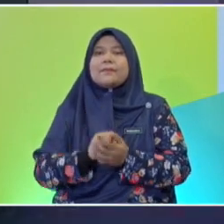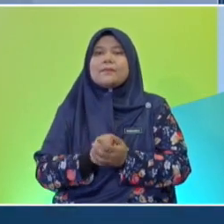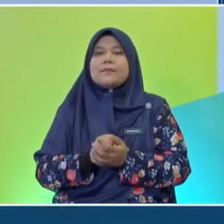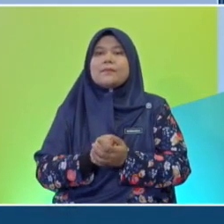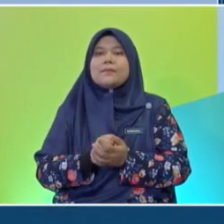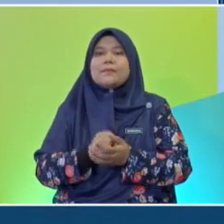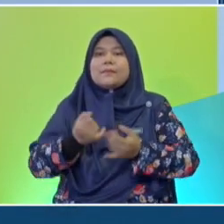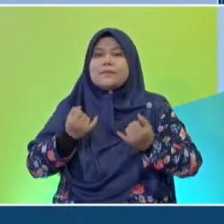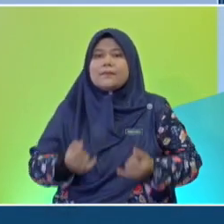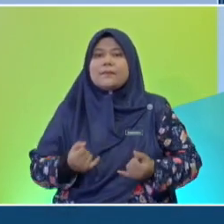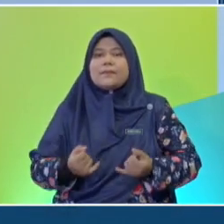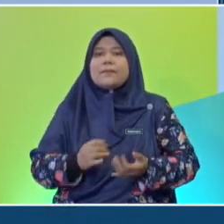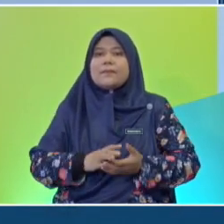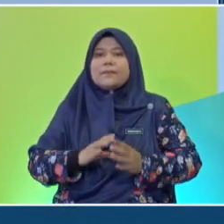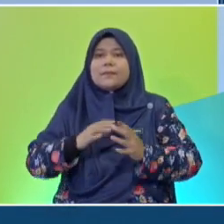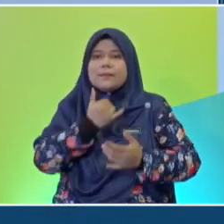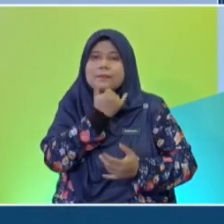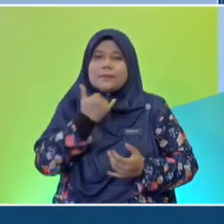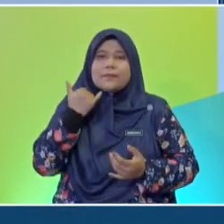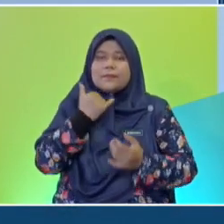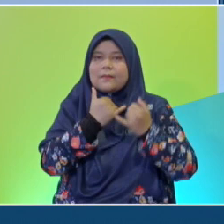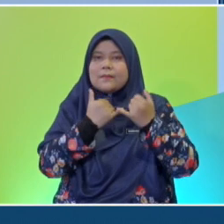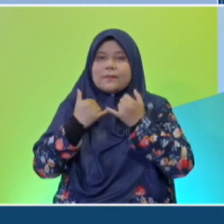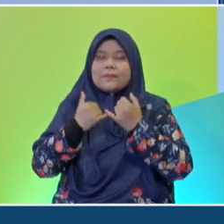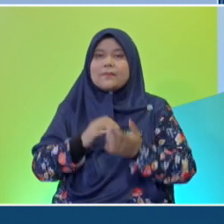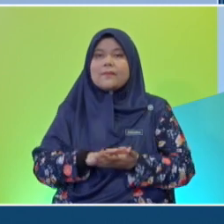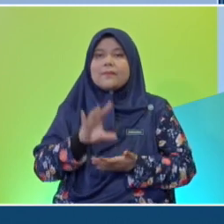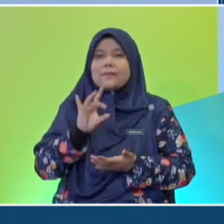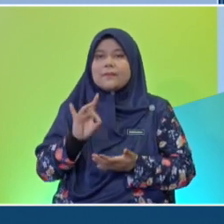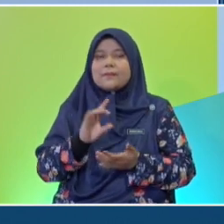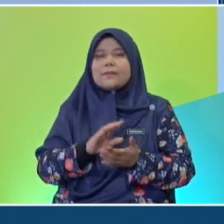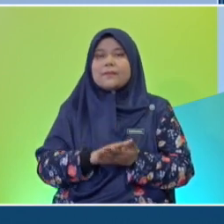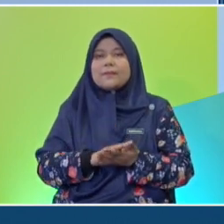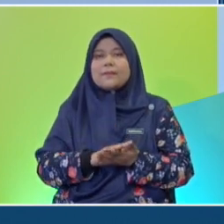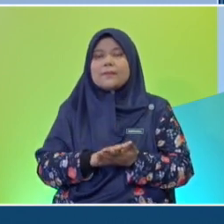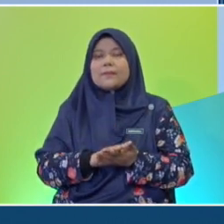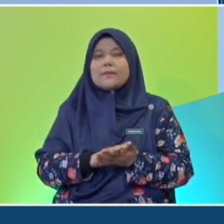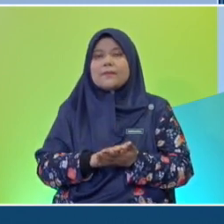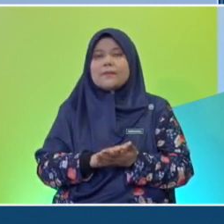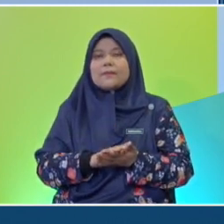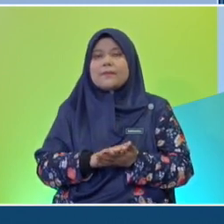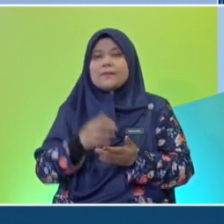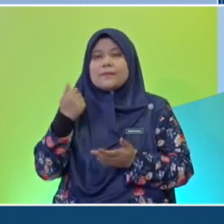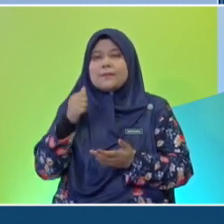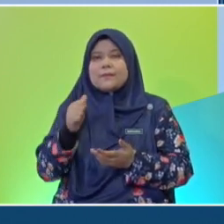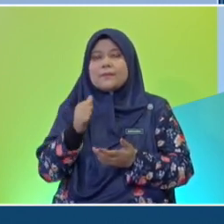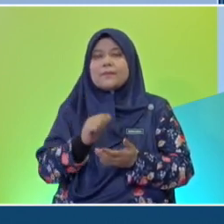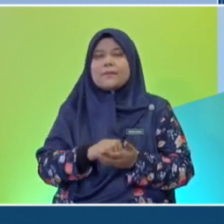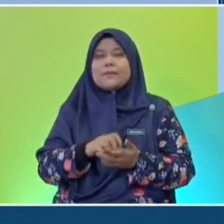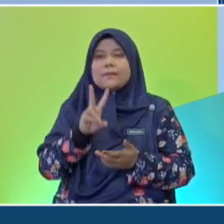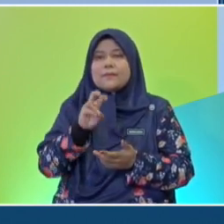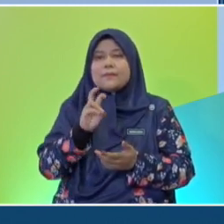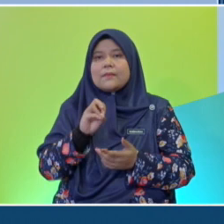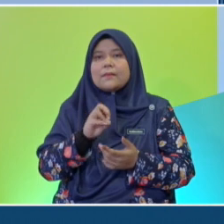4 biji tembikai ialah 8 kg dan jisin bagi 10 biji Timika adalah 20